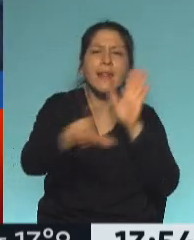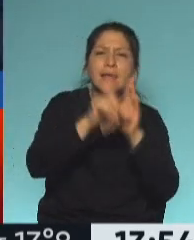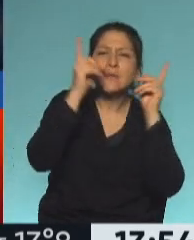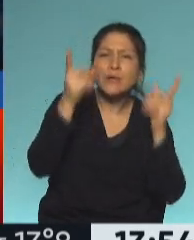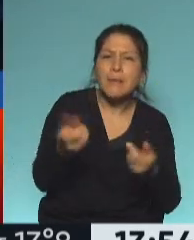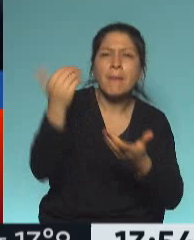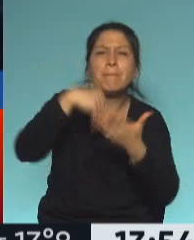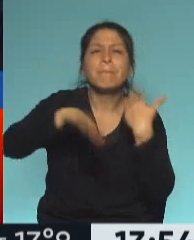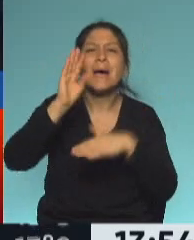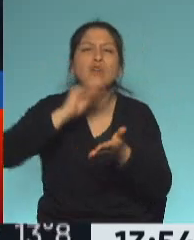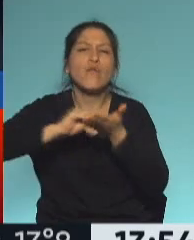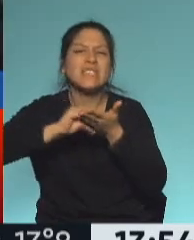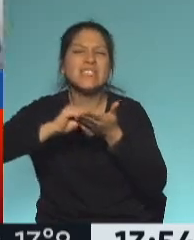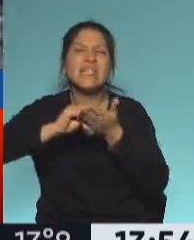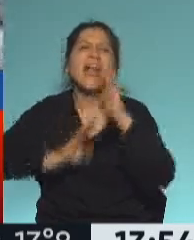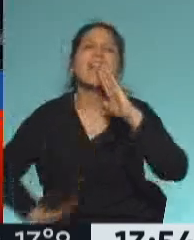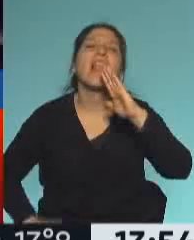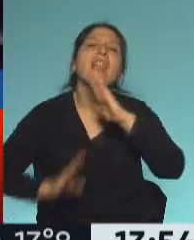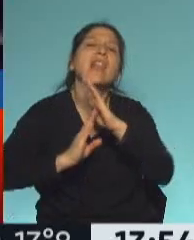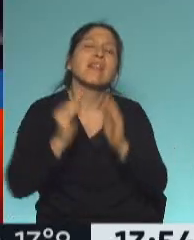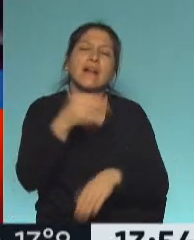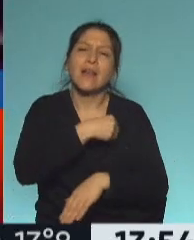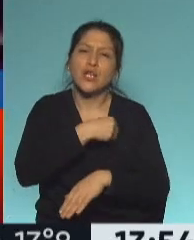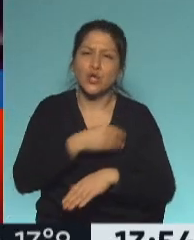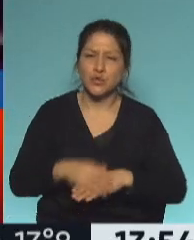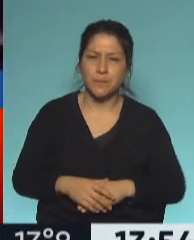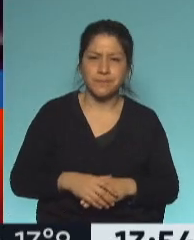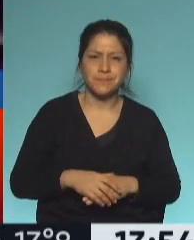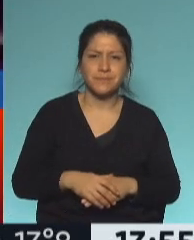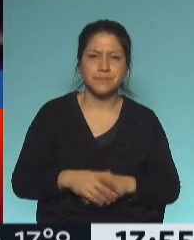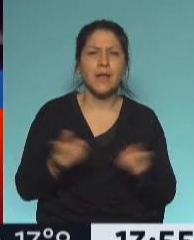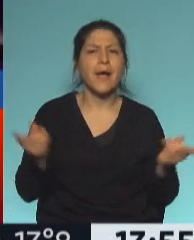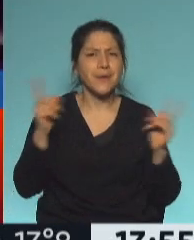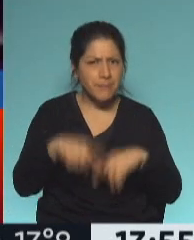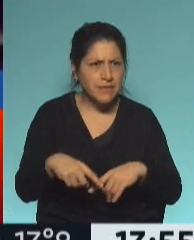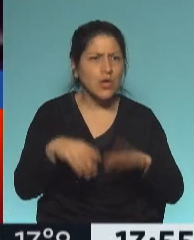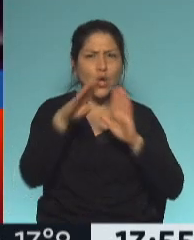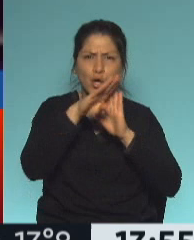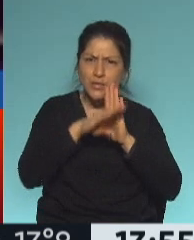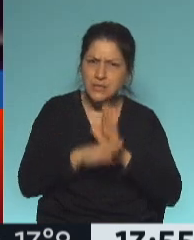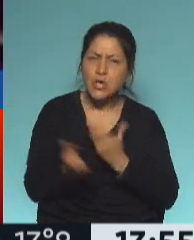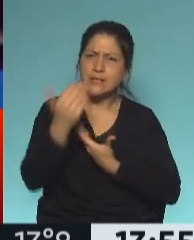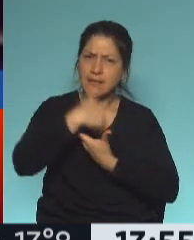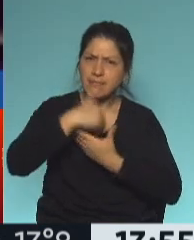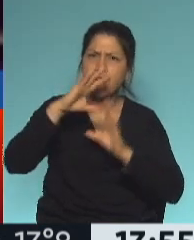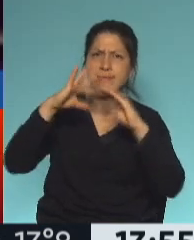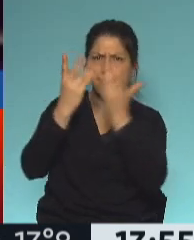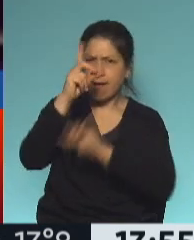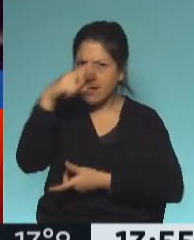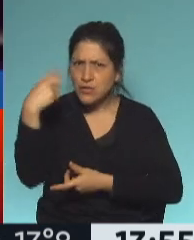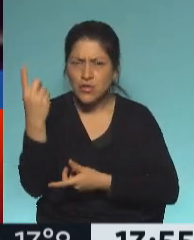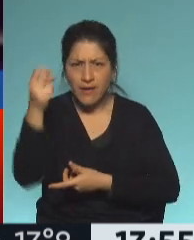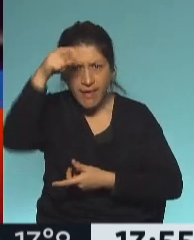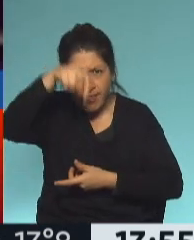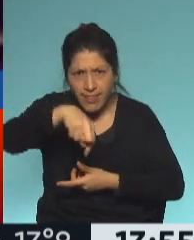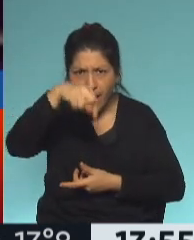propia oficina del líder supremo. و فشار اقتصادی و روانی سنگینی بر مردم وارد می شود. احتمال وقوع